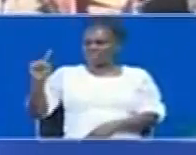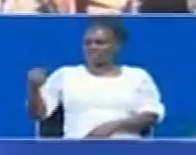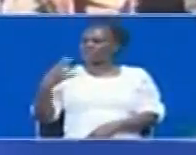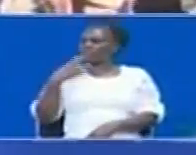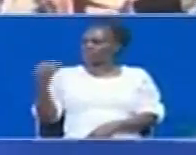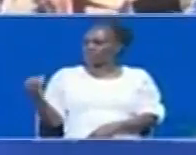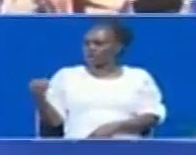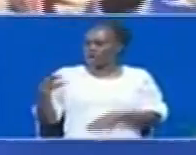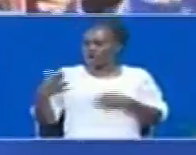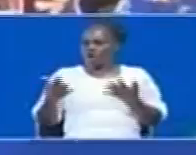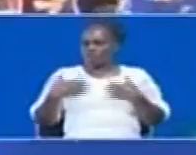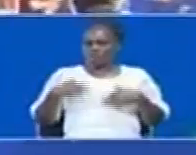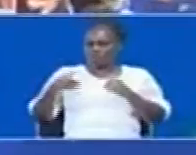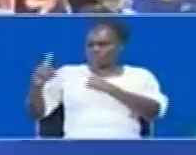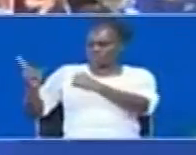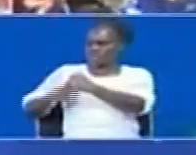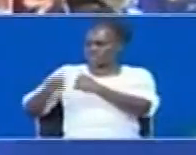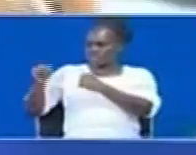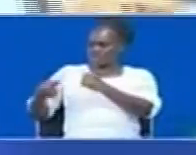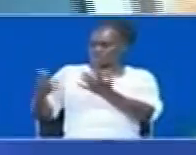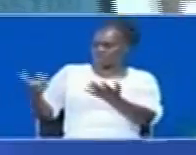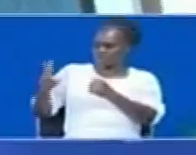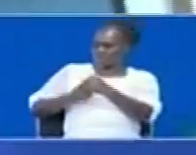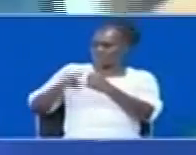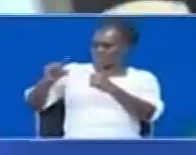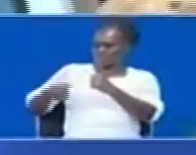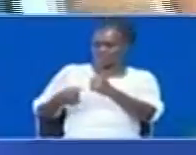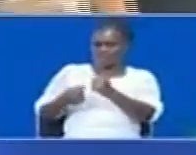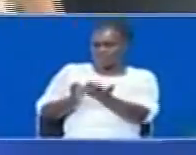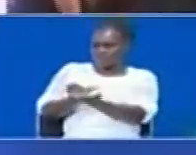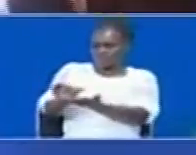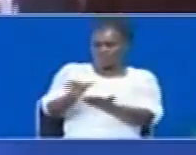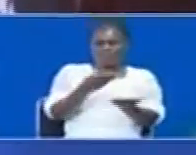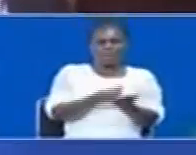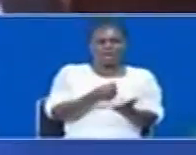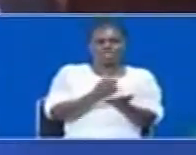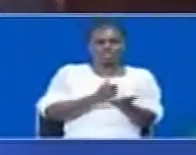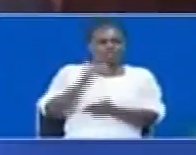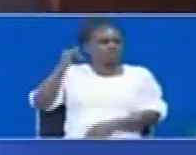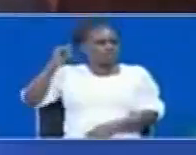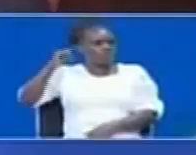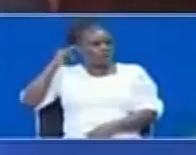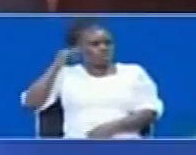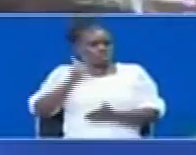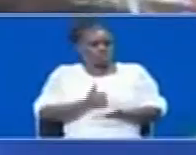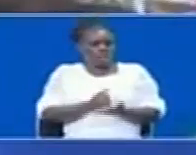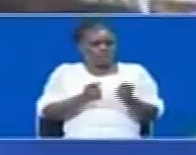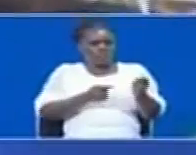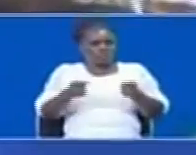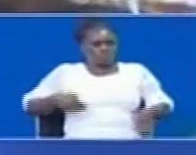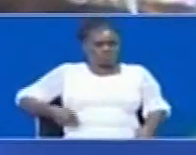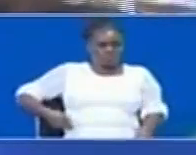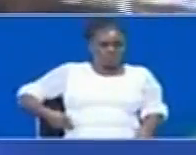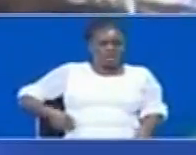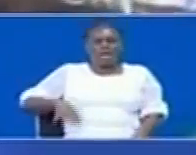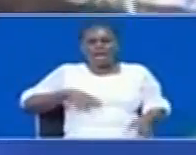au takriban watu 6000 hadi 7000 fedha kwa njia ya simu kuwasaidia kukabili njaa. They have lost their